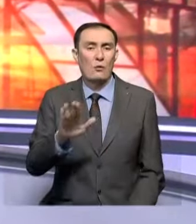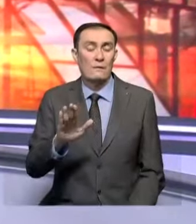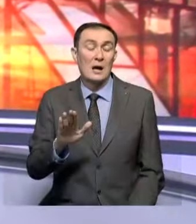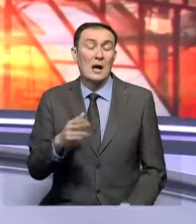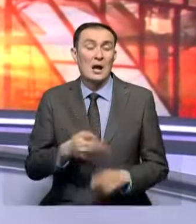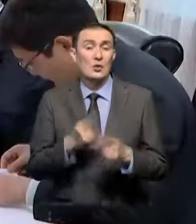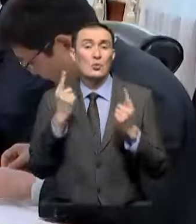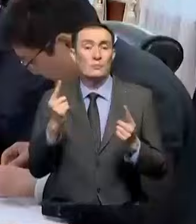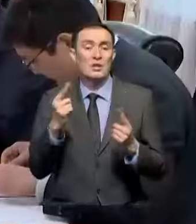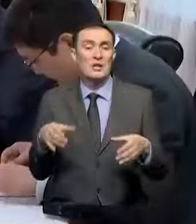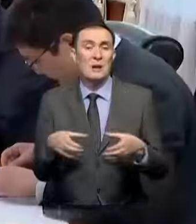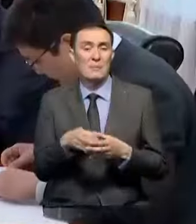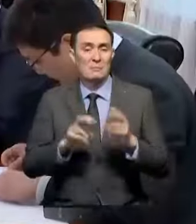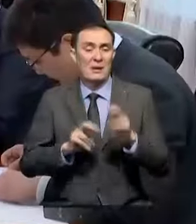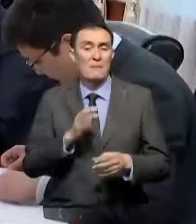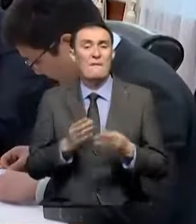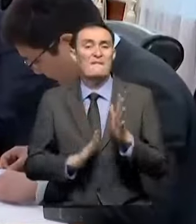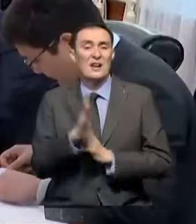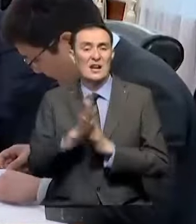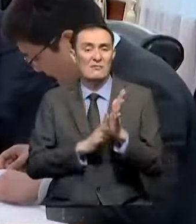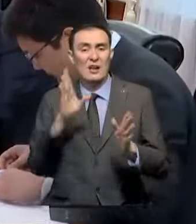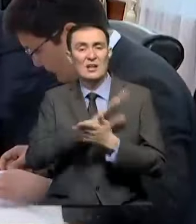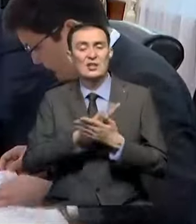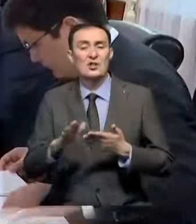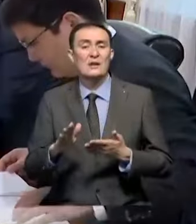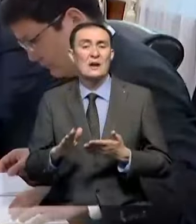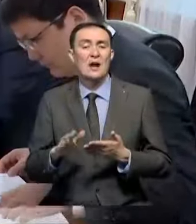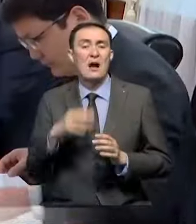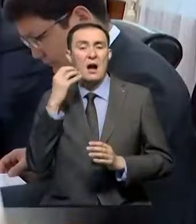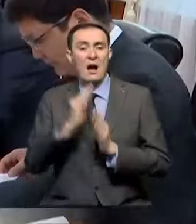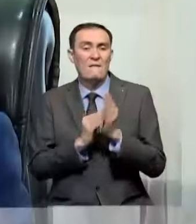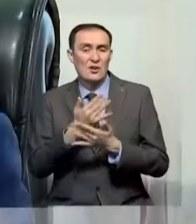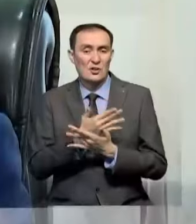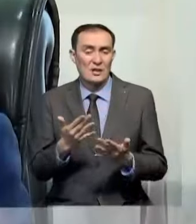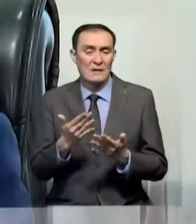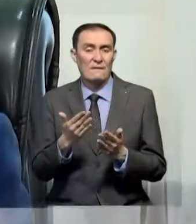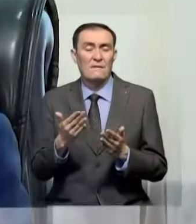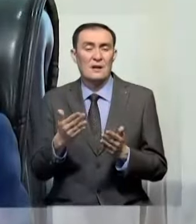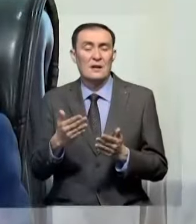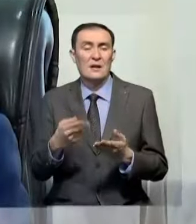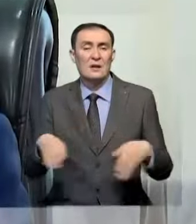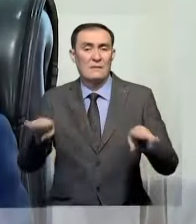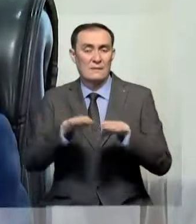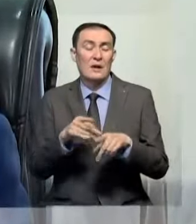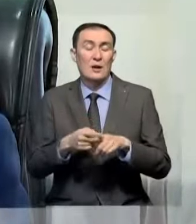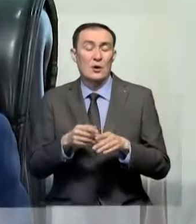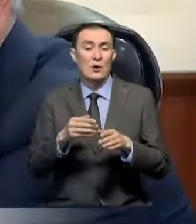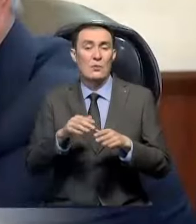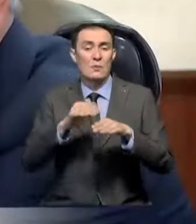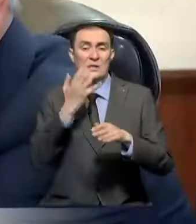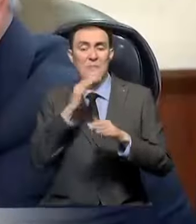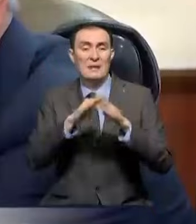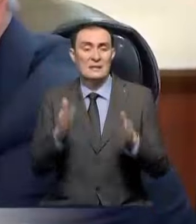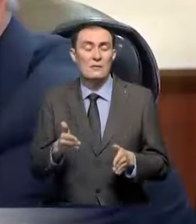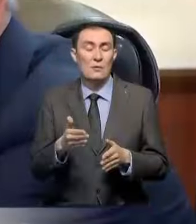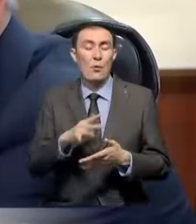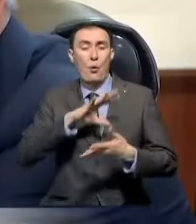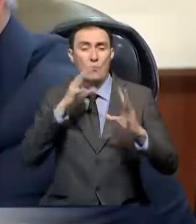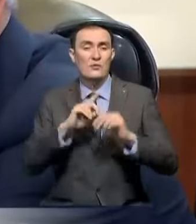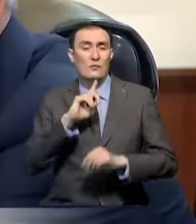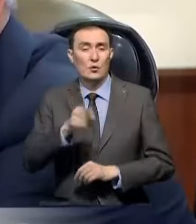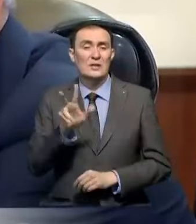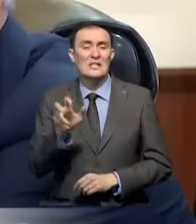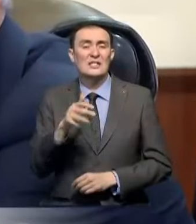рудаковых предприятие по выращиванию экологически чистых овощей в закрытом грунте годовой объём продукции больше